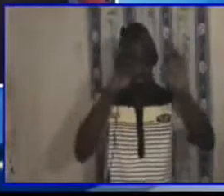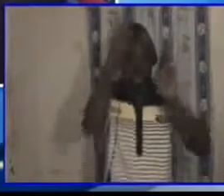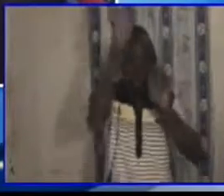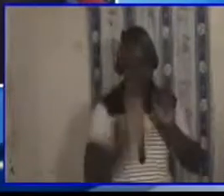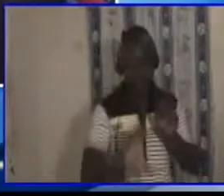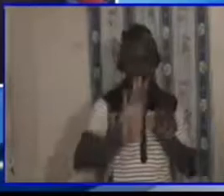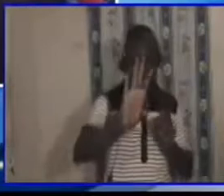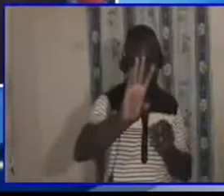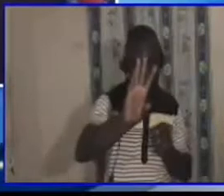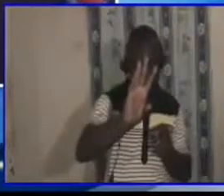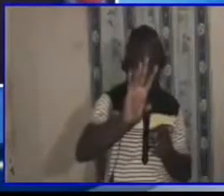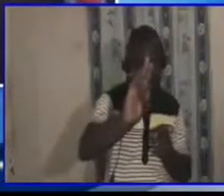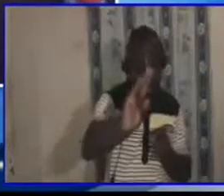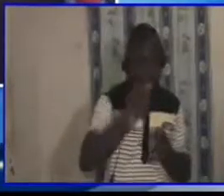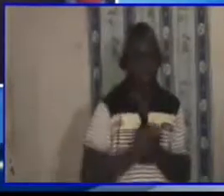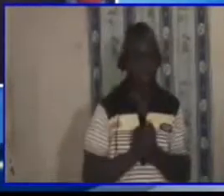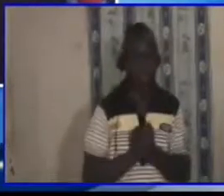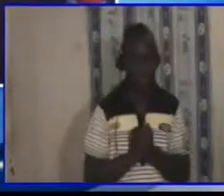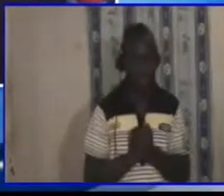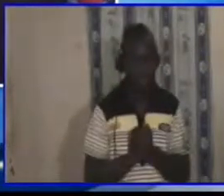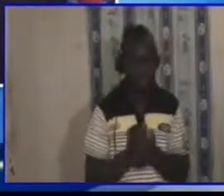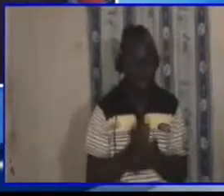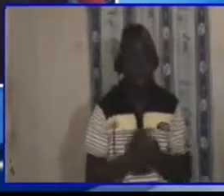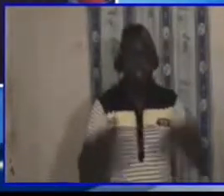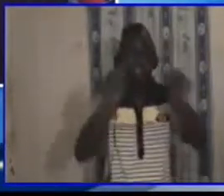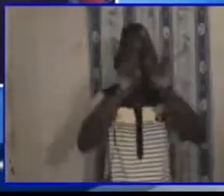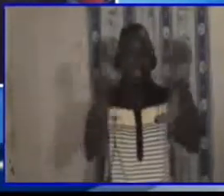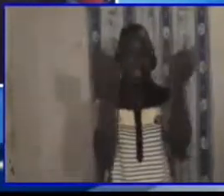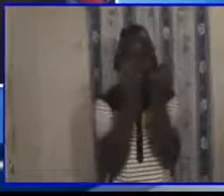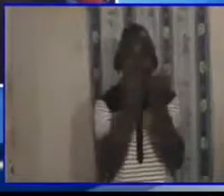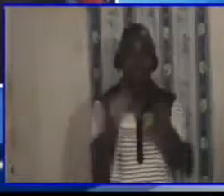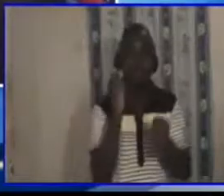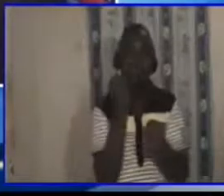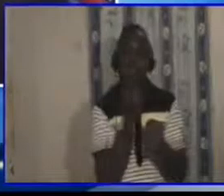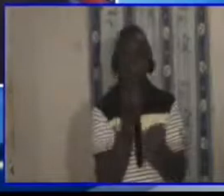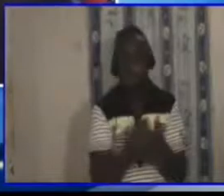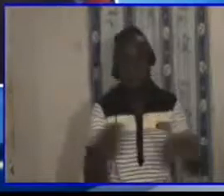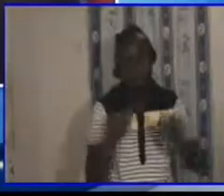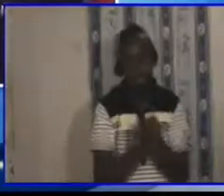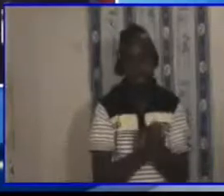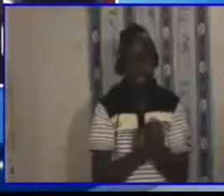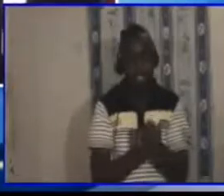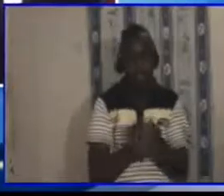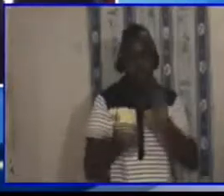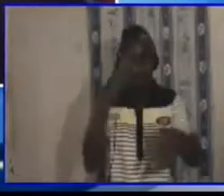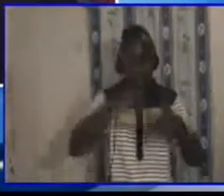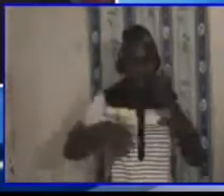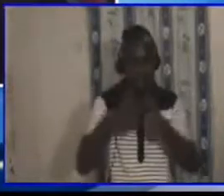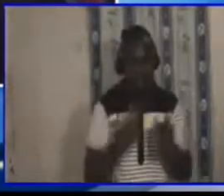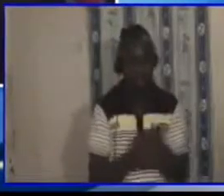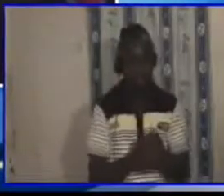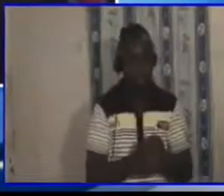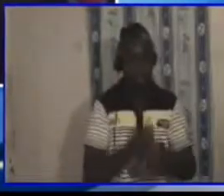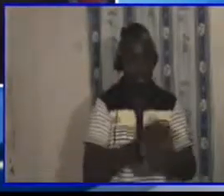6 durante l'esercizio di questo ministero le tribù di israele